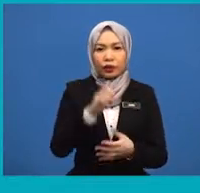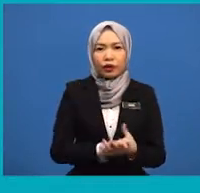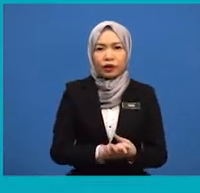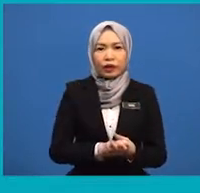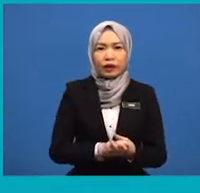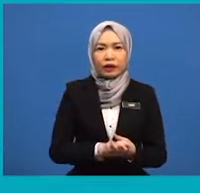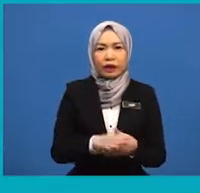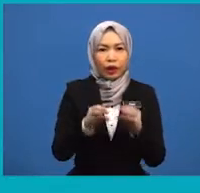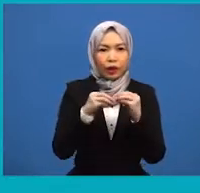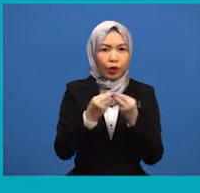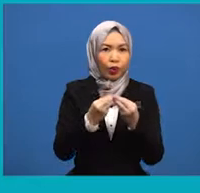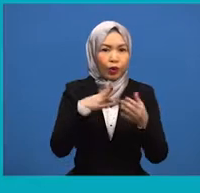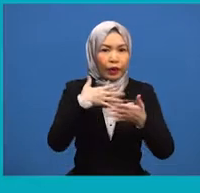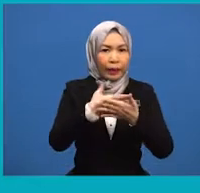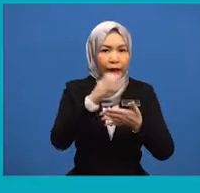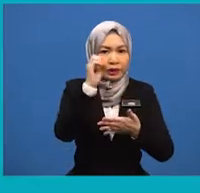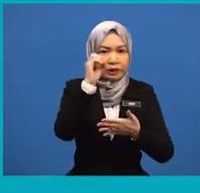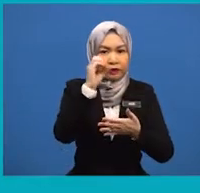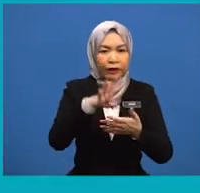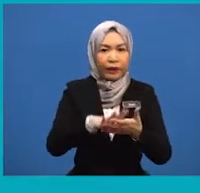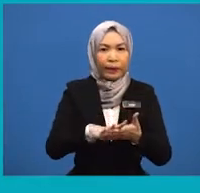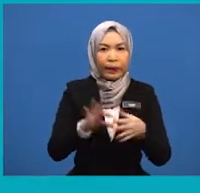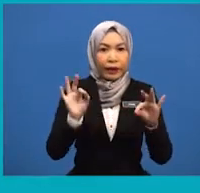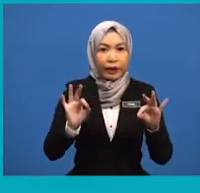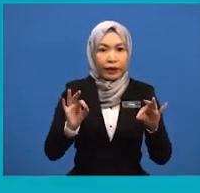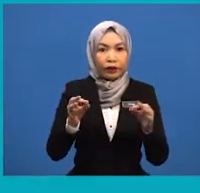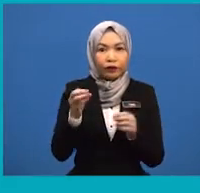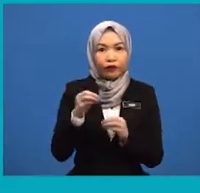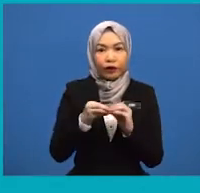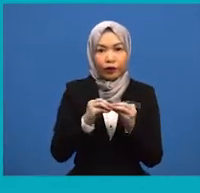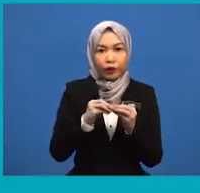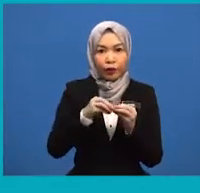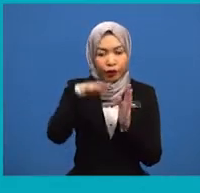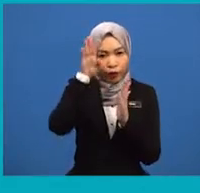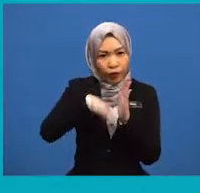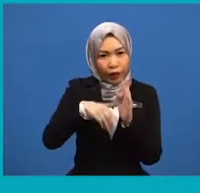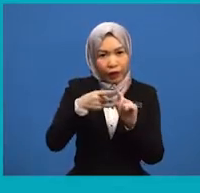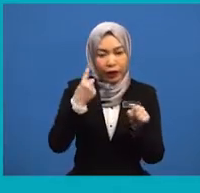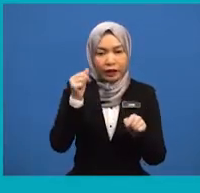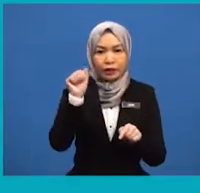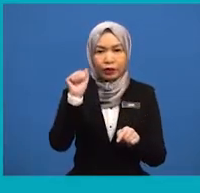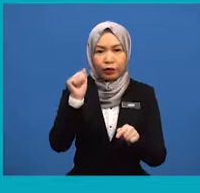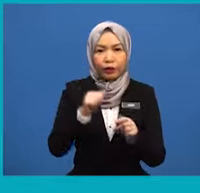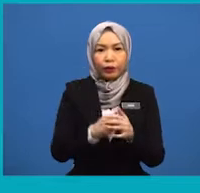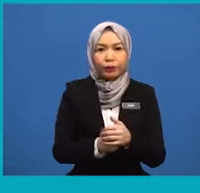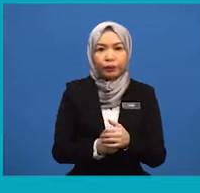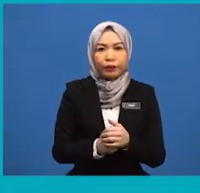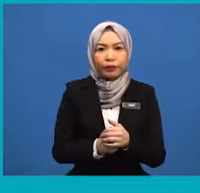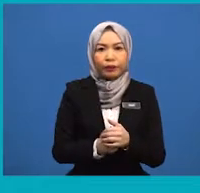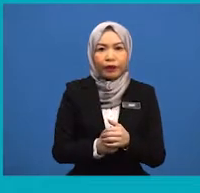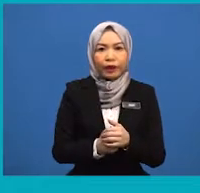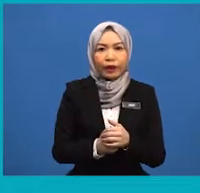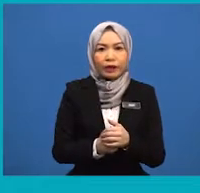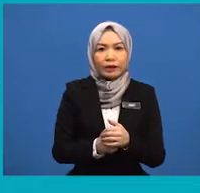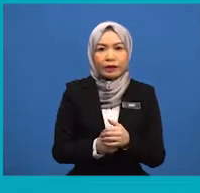kepada sifar. Selagi nombor kurang daripada 10. Selagi sifar